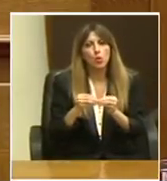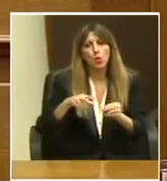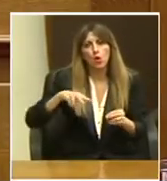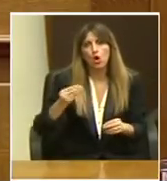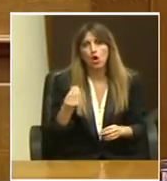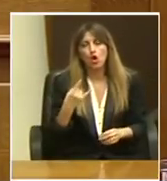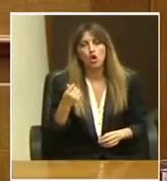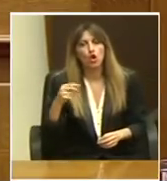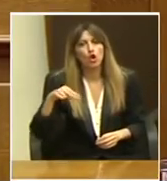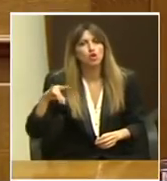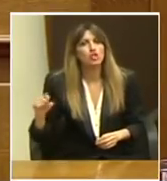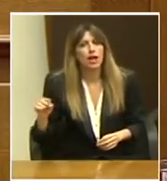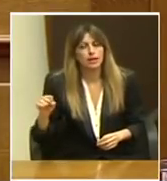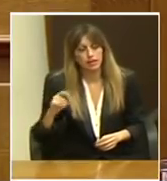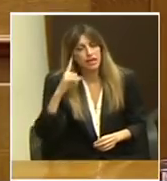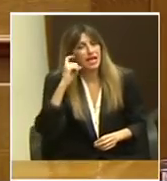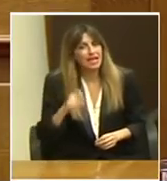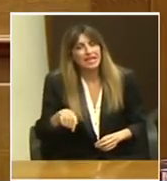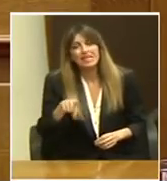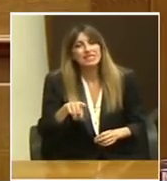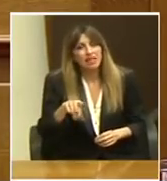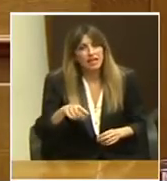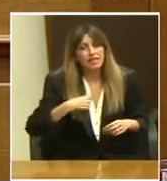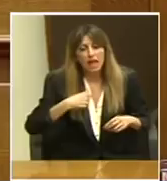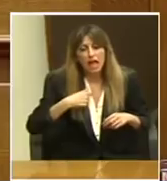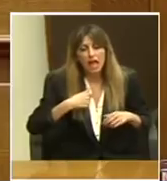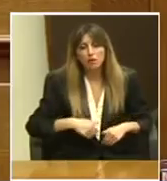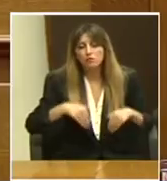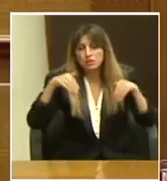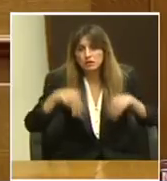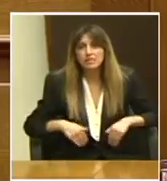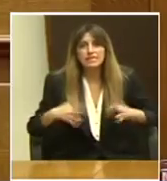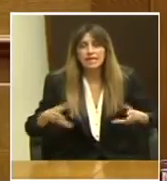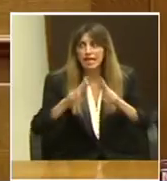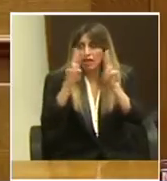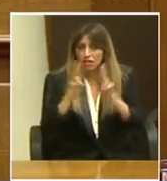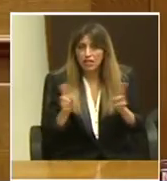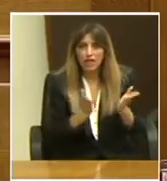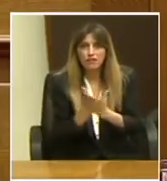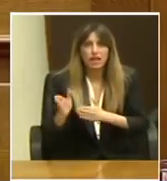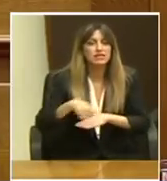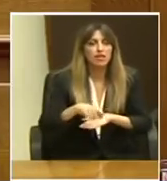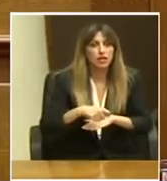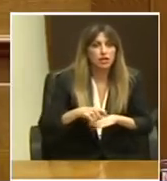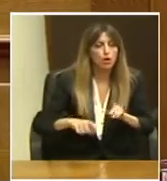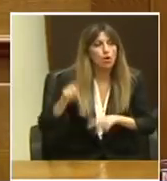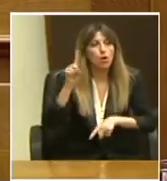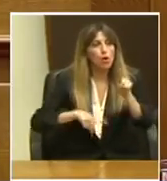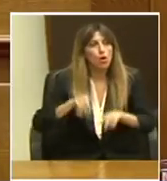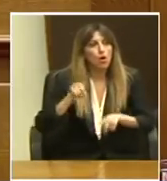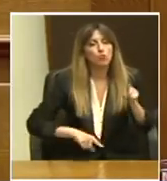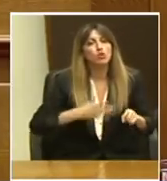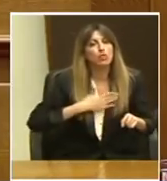και η εξωτερική του πολιτική? Στο διεθνές δίκαιο. Όποιος θέλει και νομίζει ότι αυτή η διεθνή συνθήκη δεν είναι